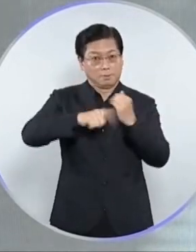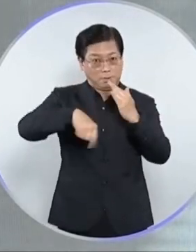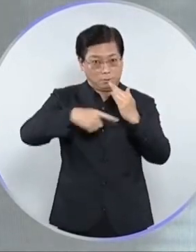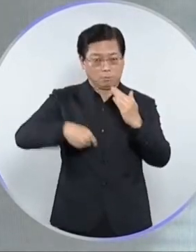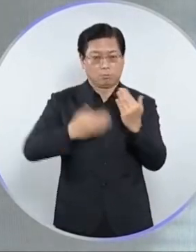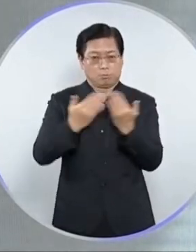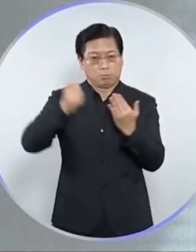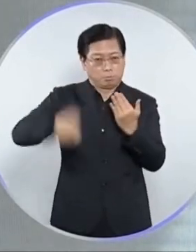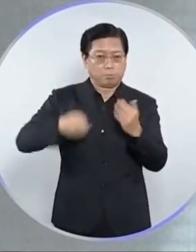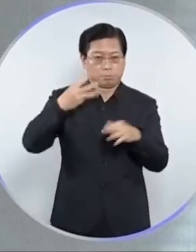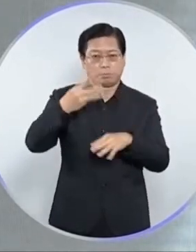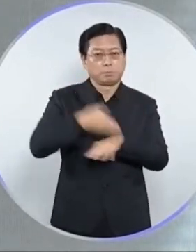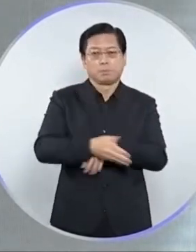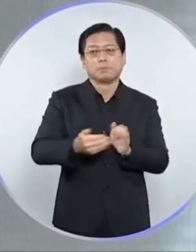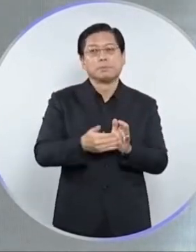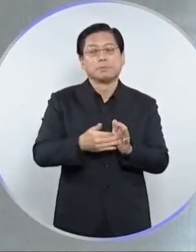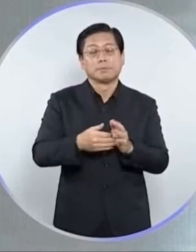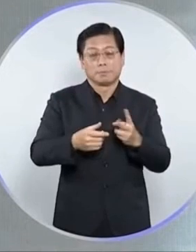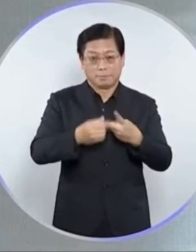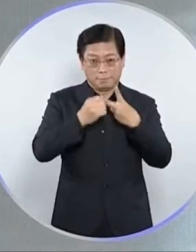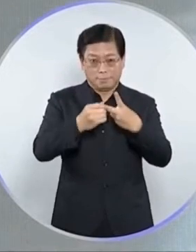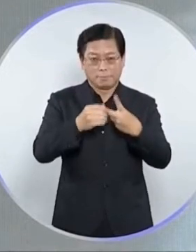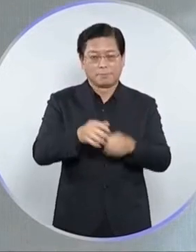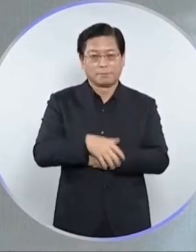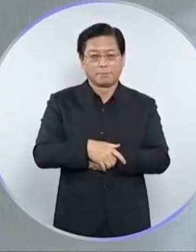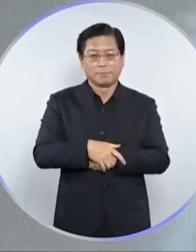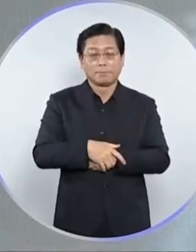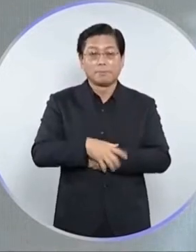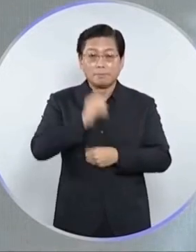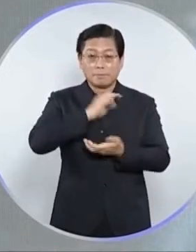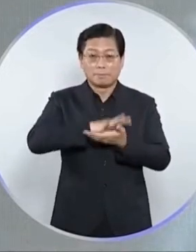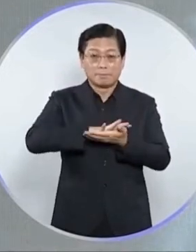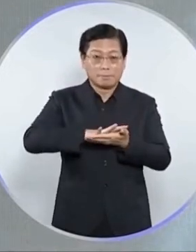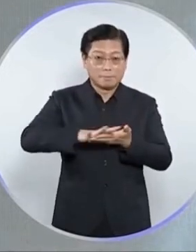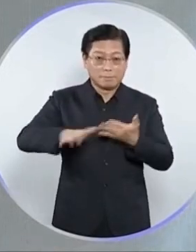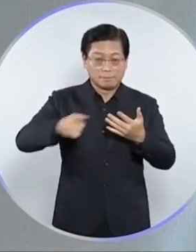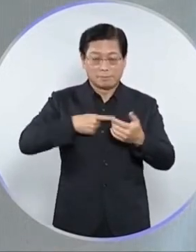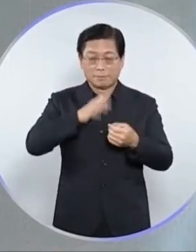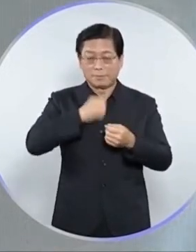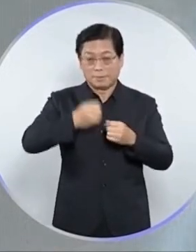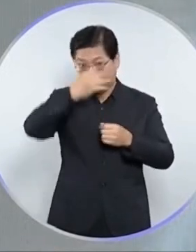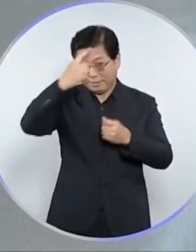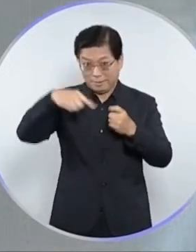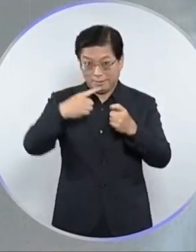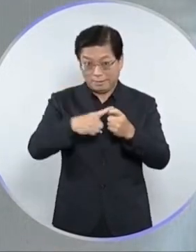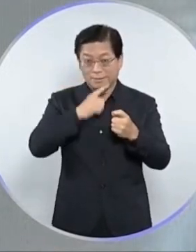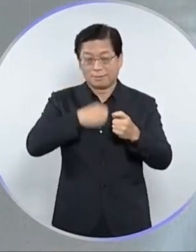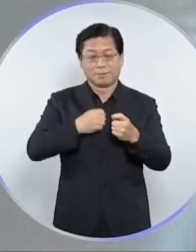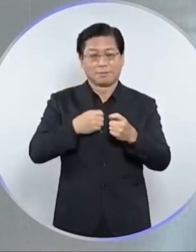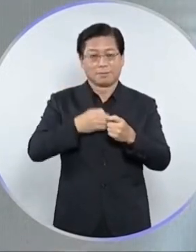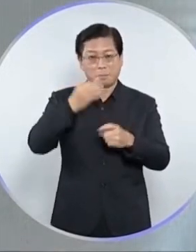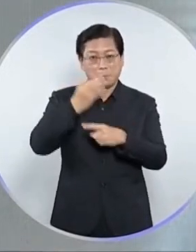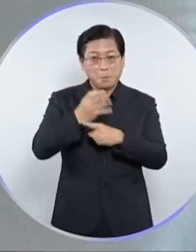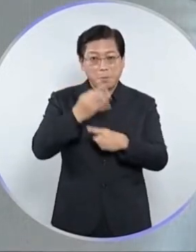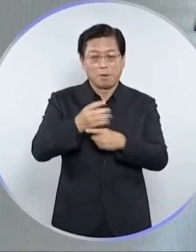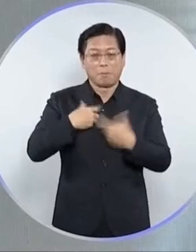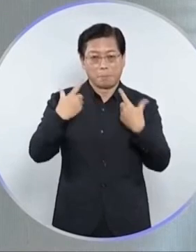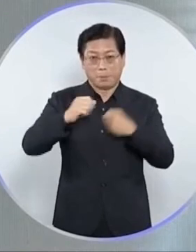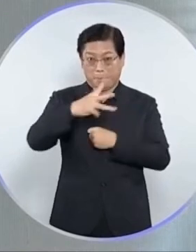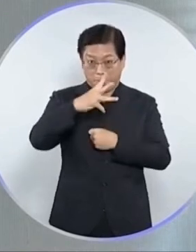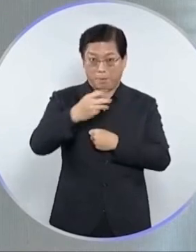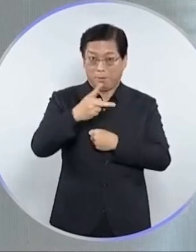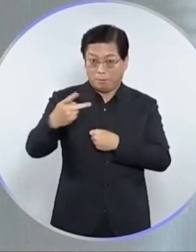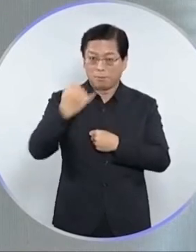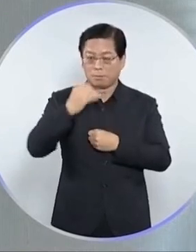三读通过。第二个，我会推动清安优惠贷款，本来额度是800万，我提高到